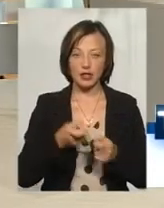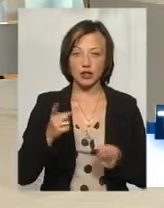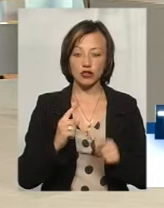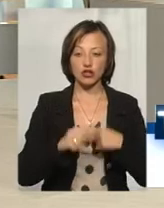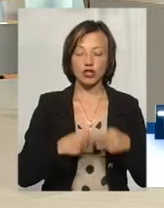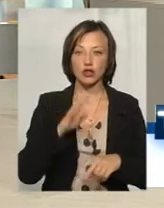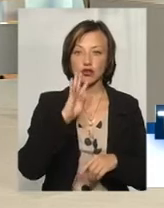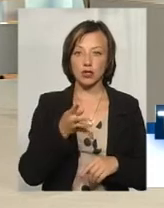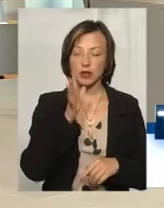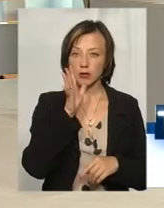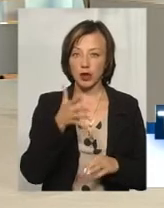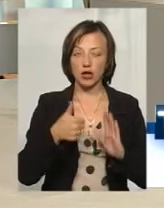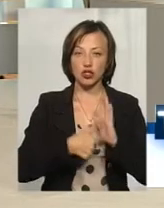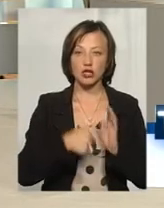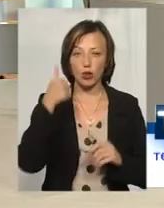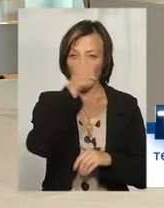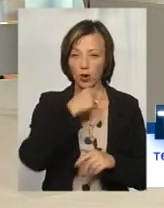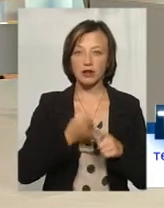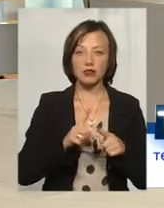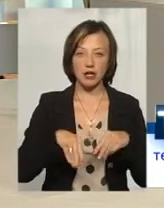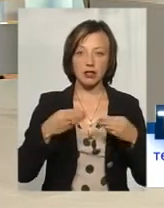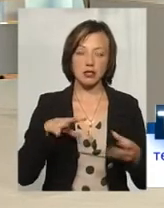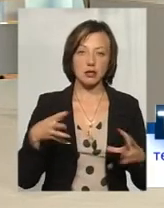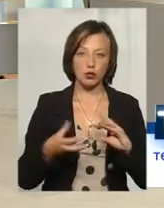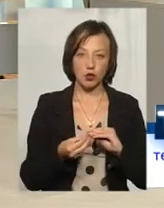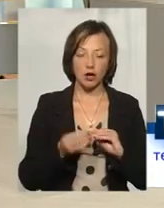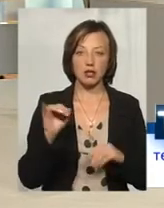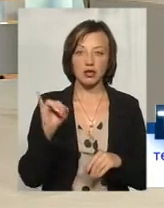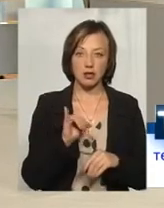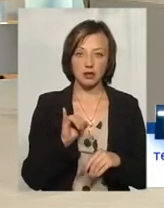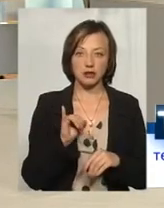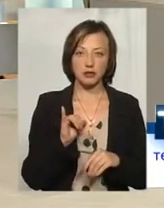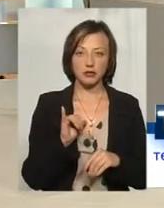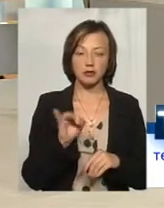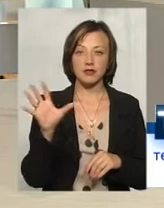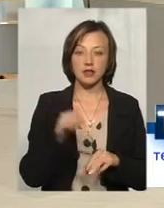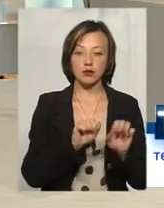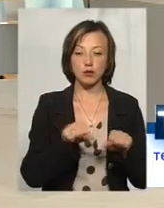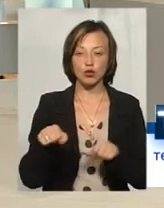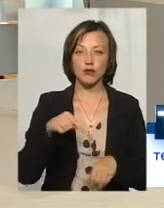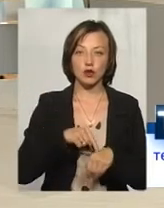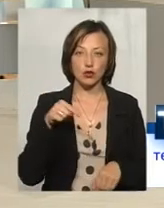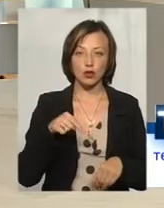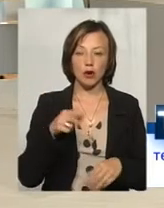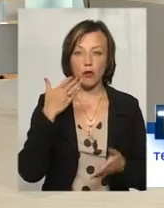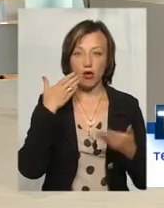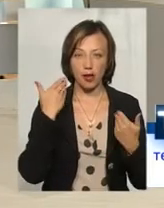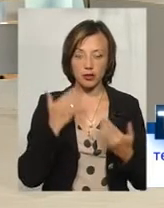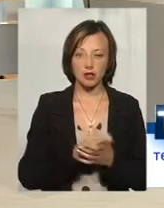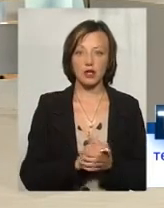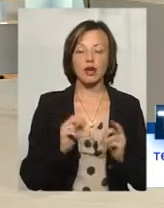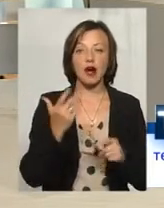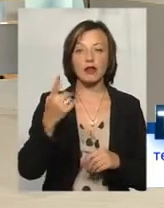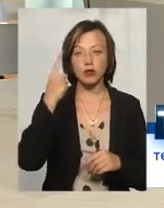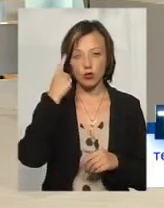через 4-5-6 років це дасть свій результат і всі зможуть відчути, в принципі, полегшення. Як